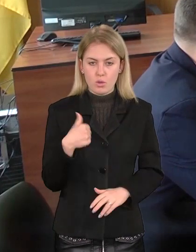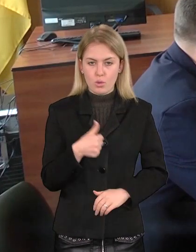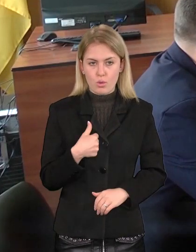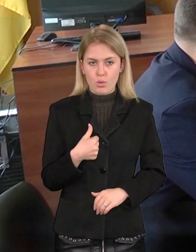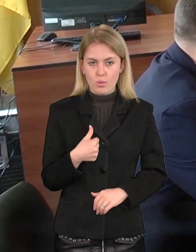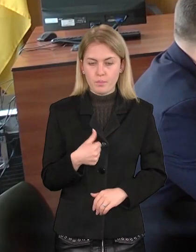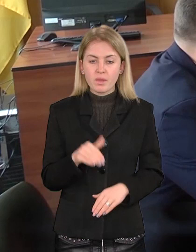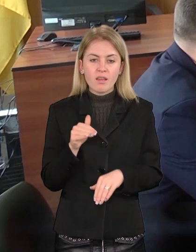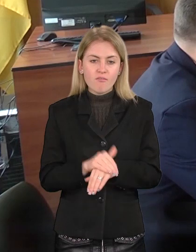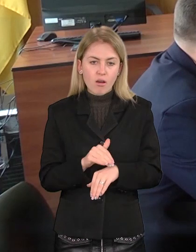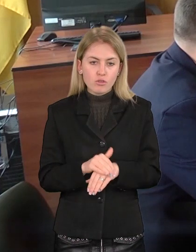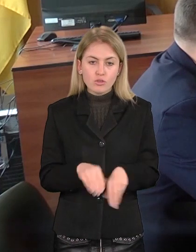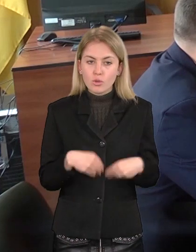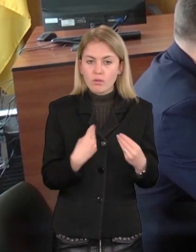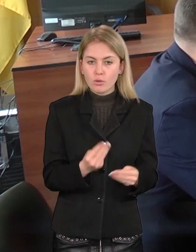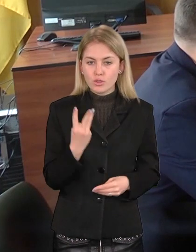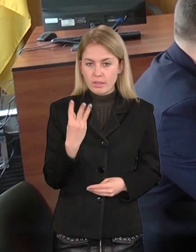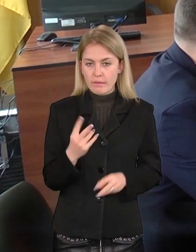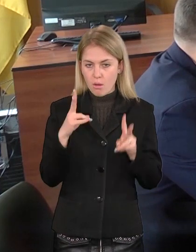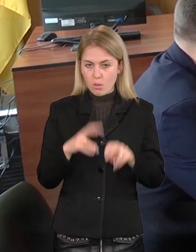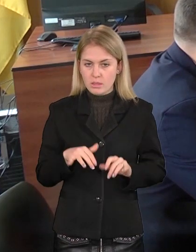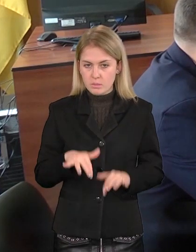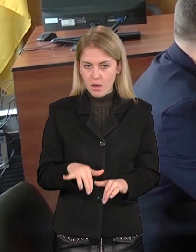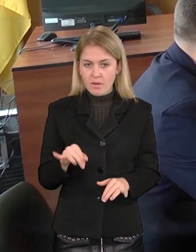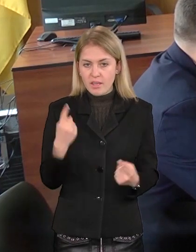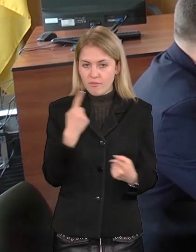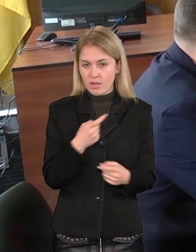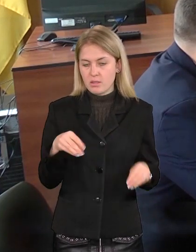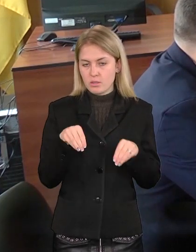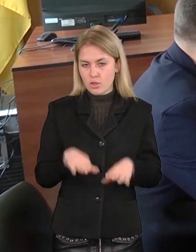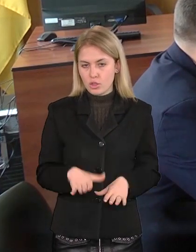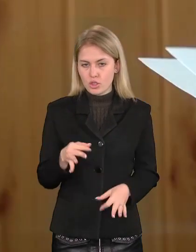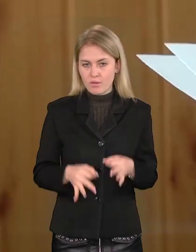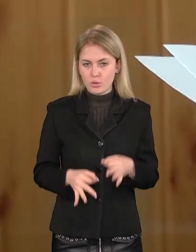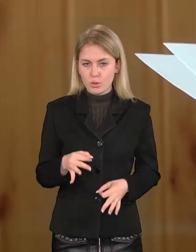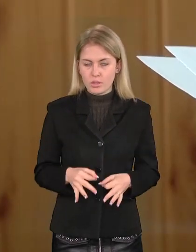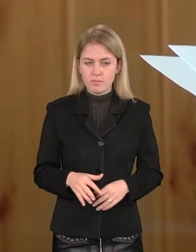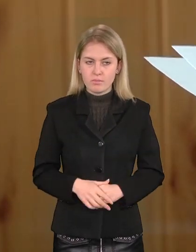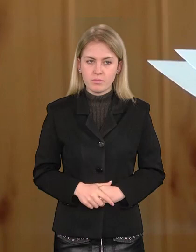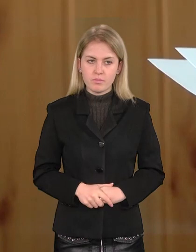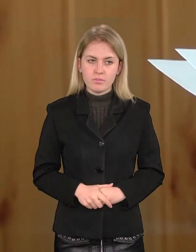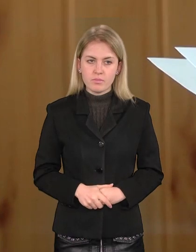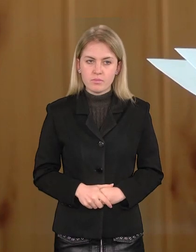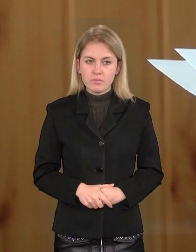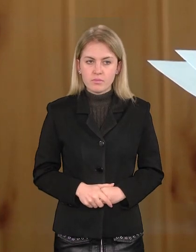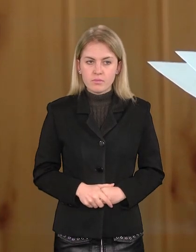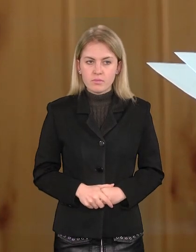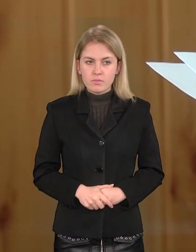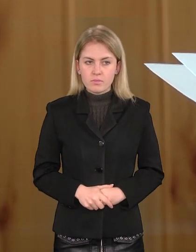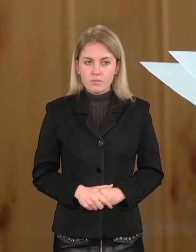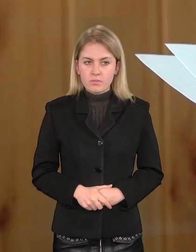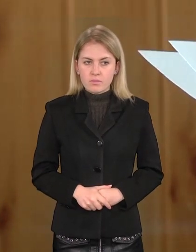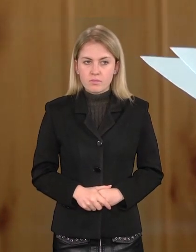року, фактично даючи 3 дні на розгляд справи і винесення рішення у суді. Альона Щербакова, Єгор Криворучко,